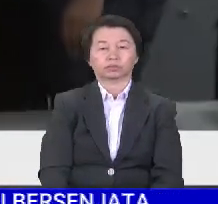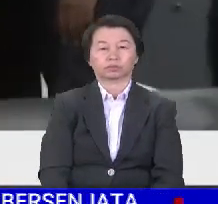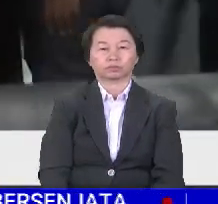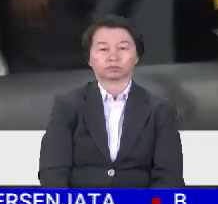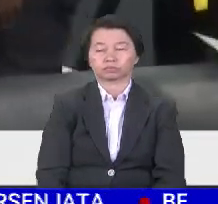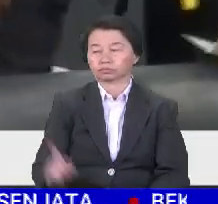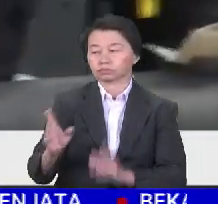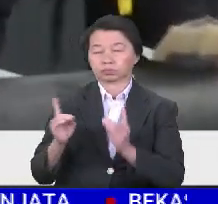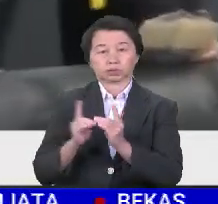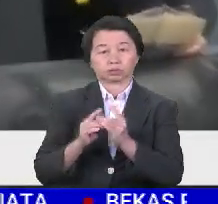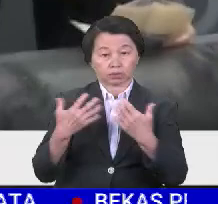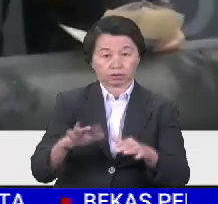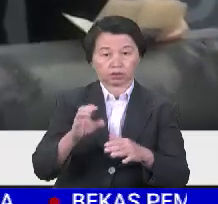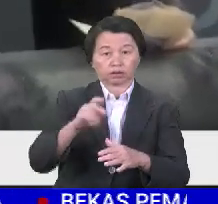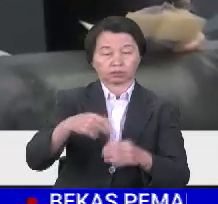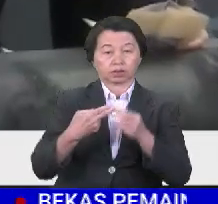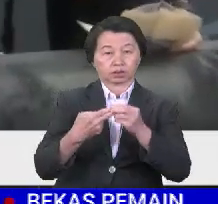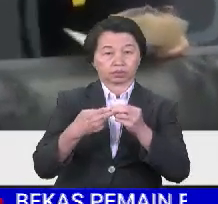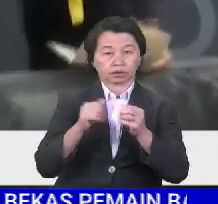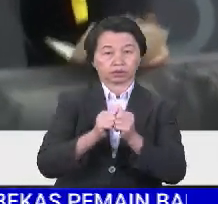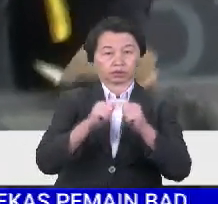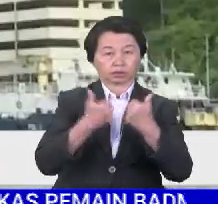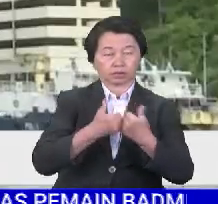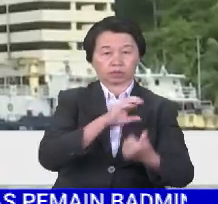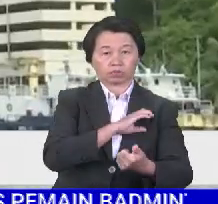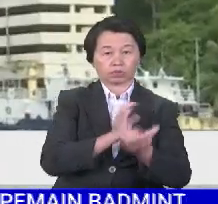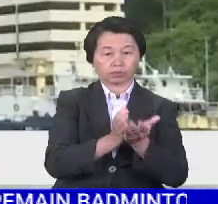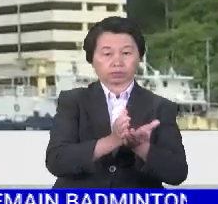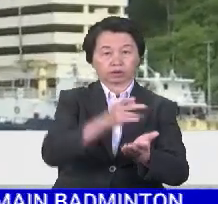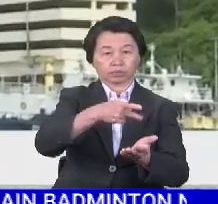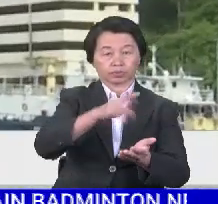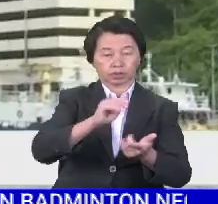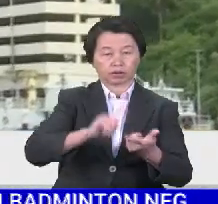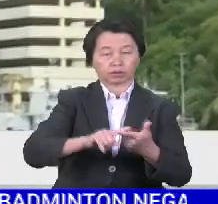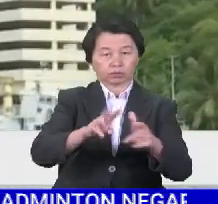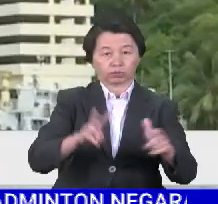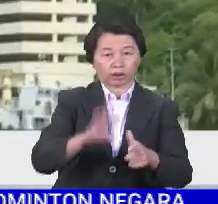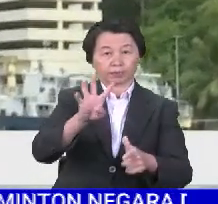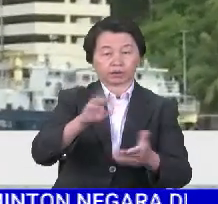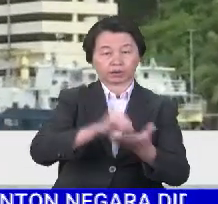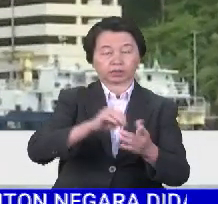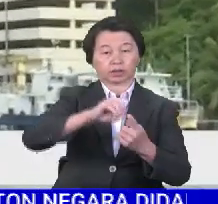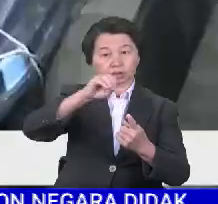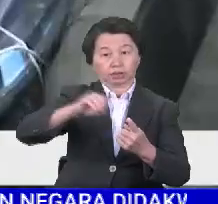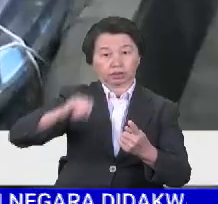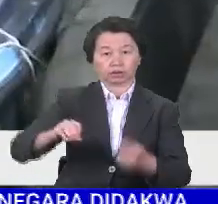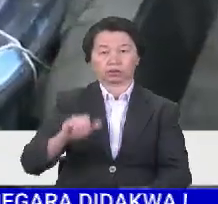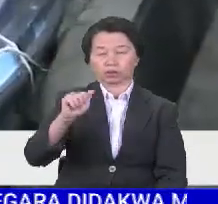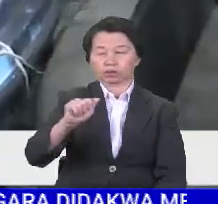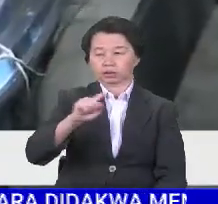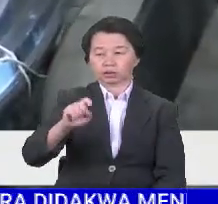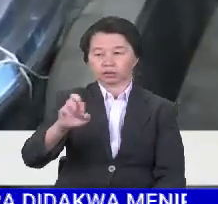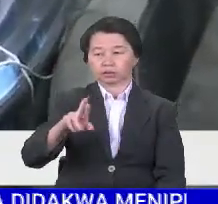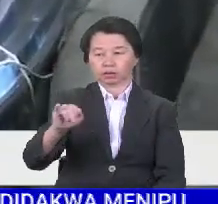Beliau ditemui media selepas operasi bersepadu bersama pasukan polis marin PPM wilayah 4 di Sanakan. Azzi